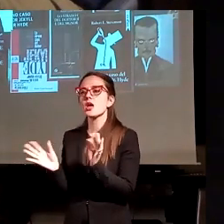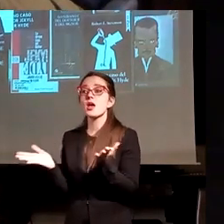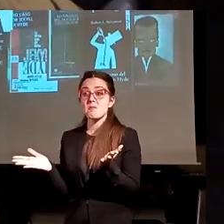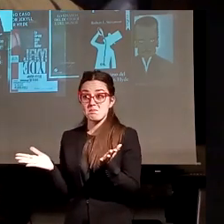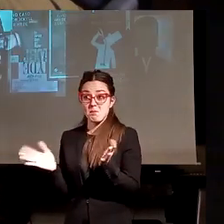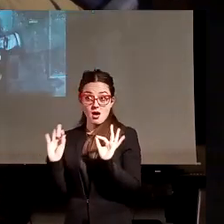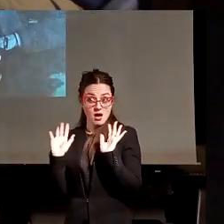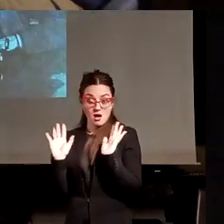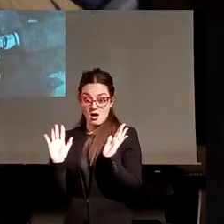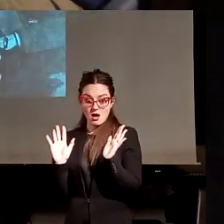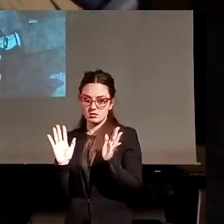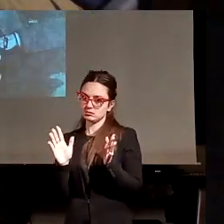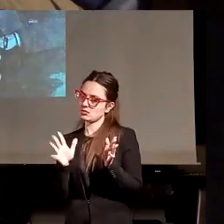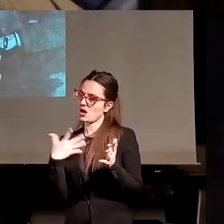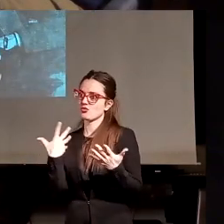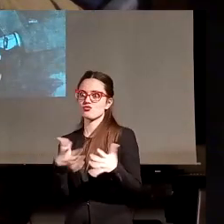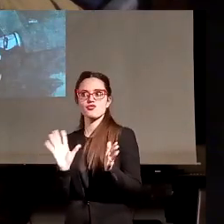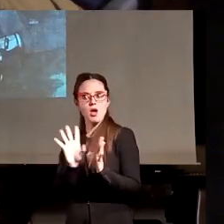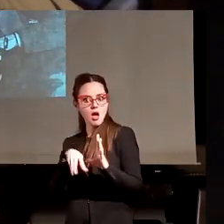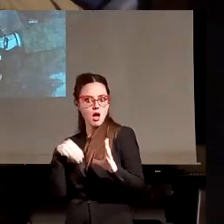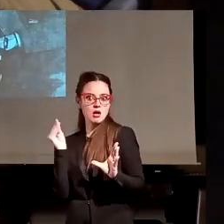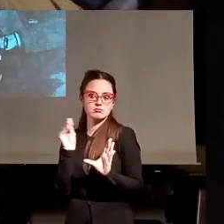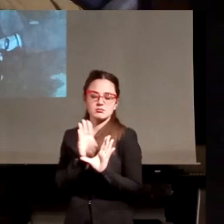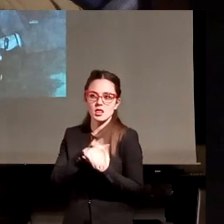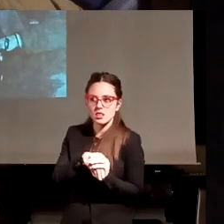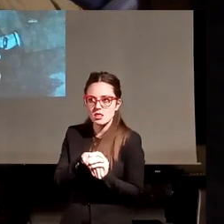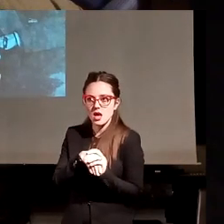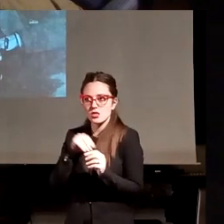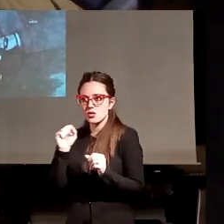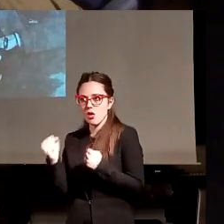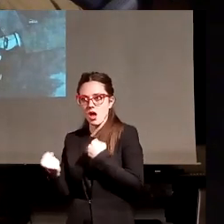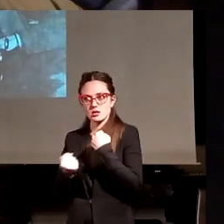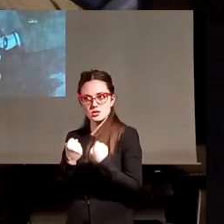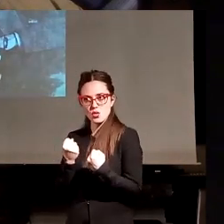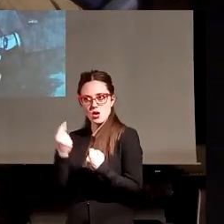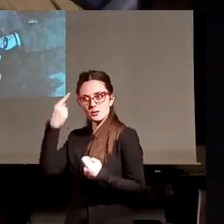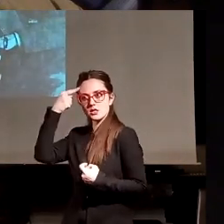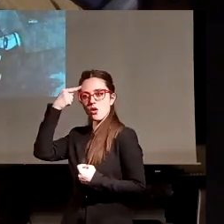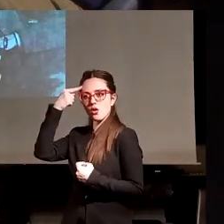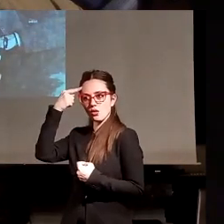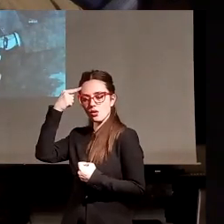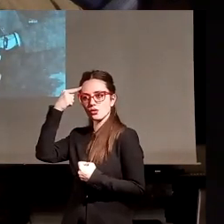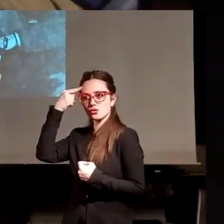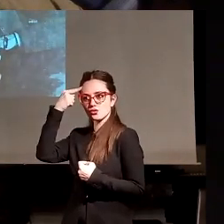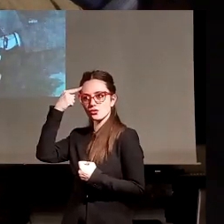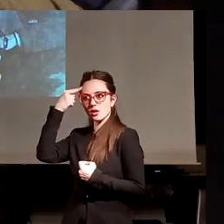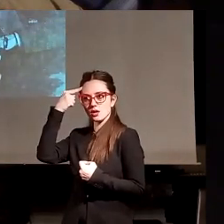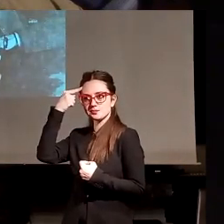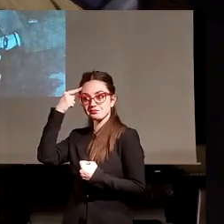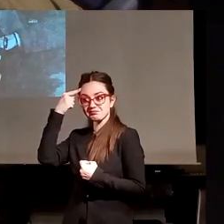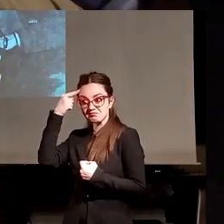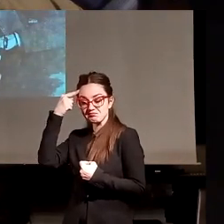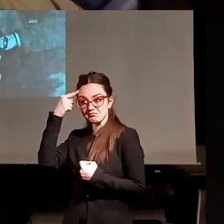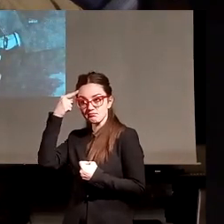realtà siamo subito dentro l'azione ma è un'azione psicologica ecco questa è la lastra